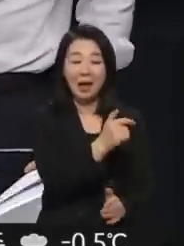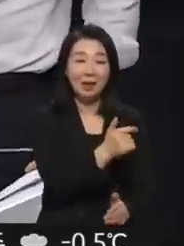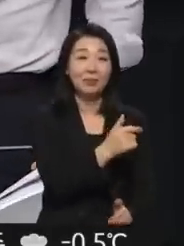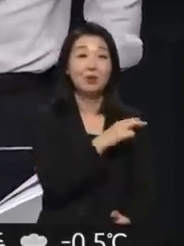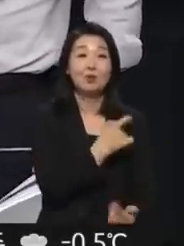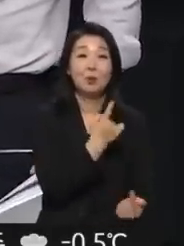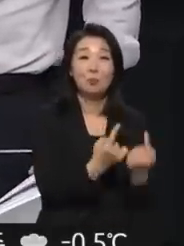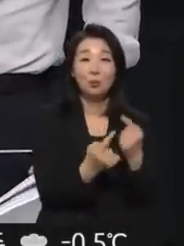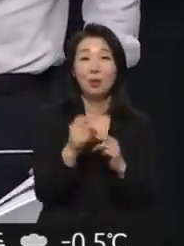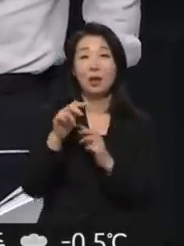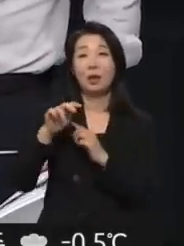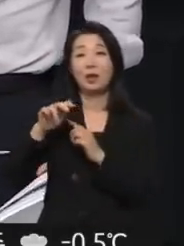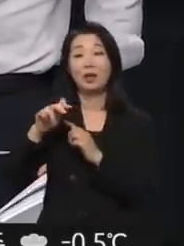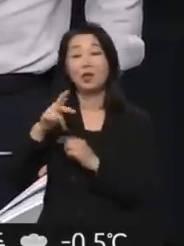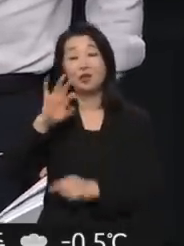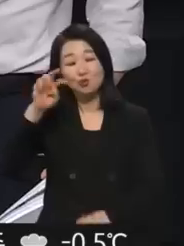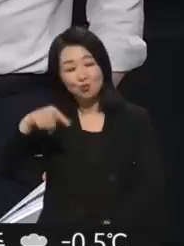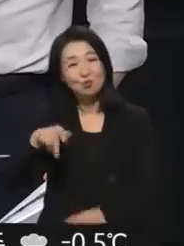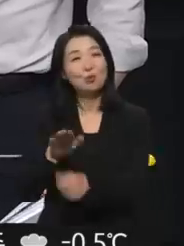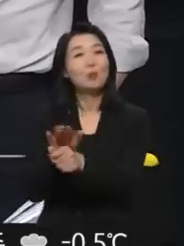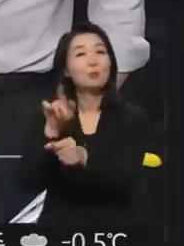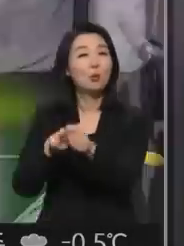이분을 보고 나선 것 같긴 합니다.